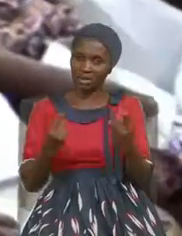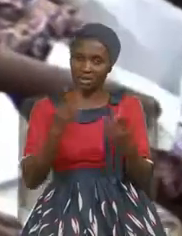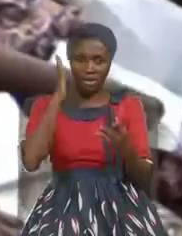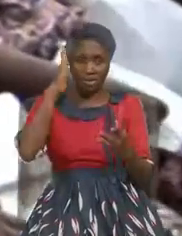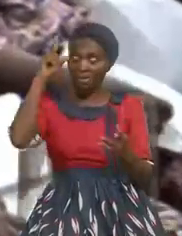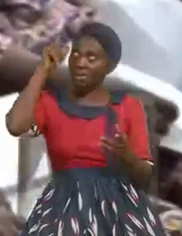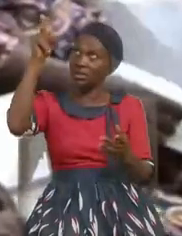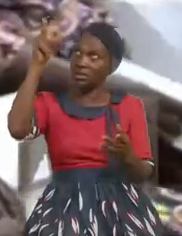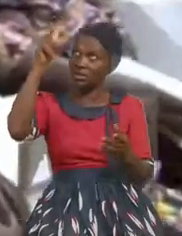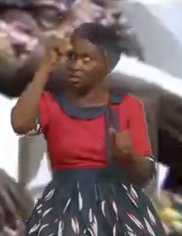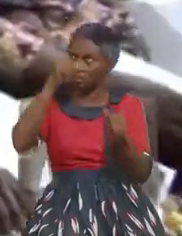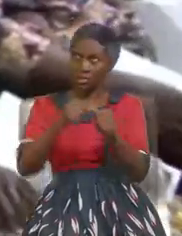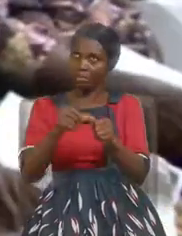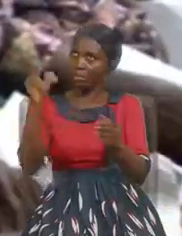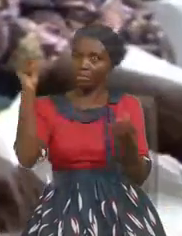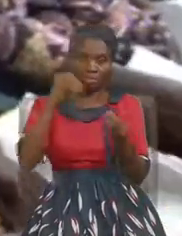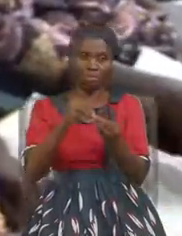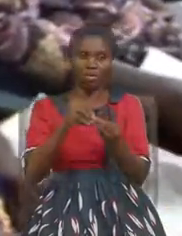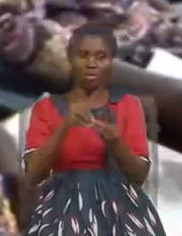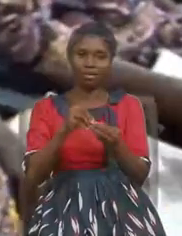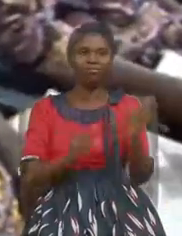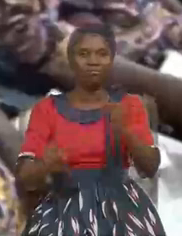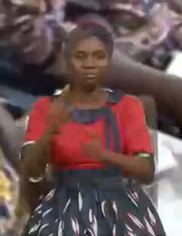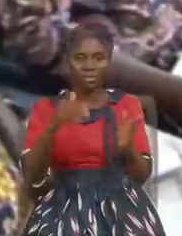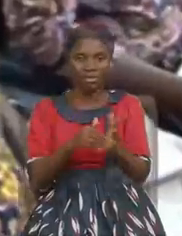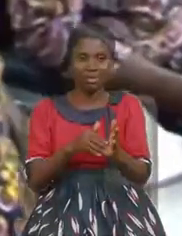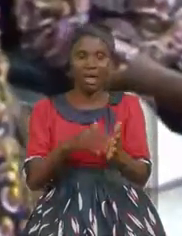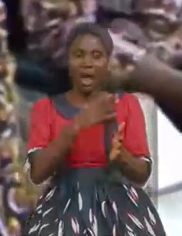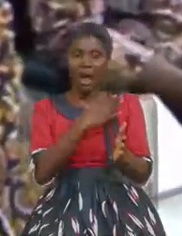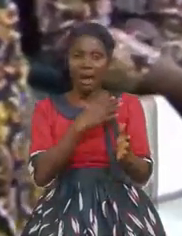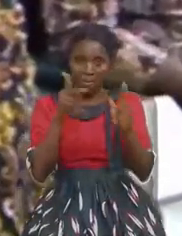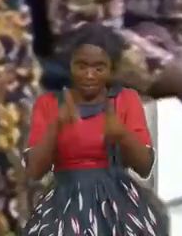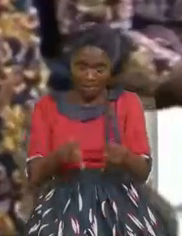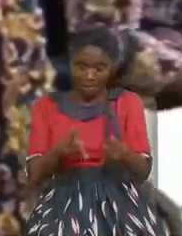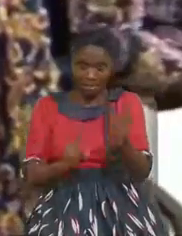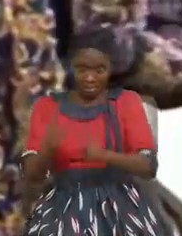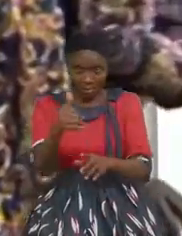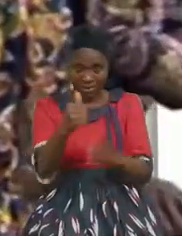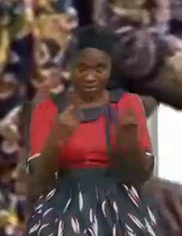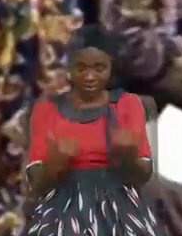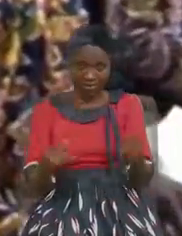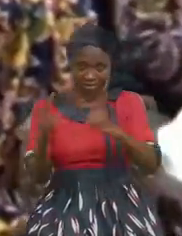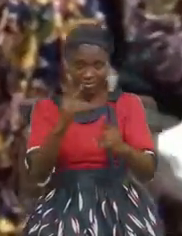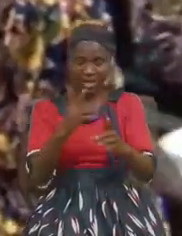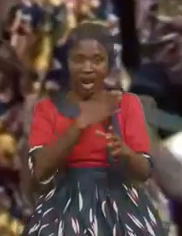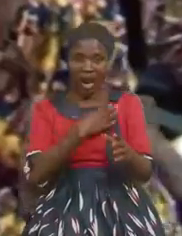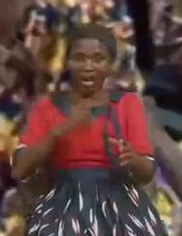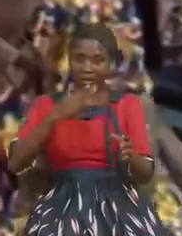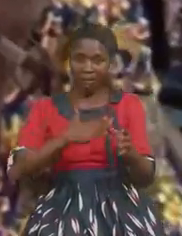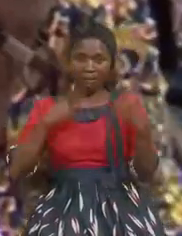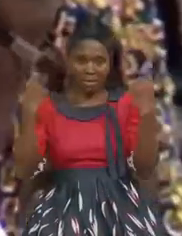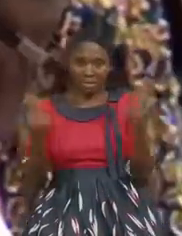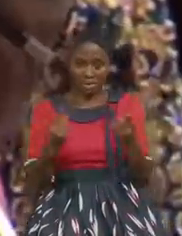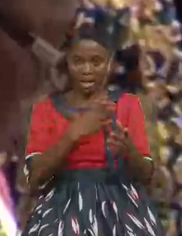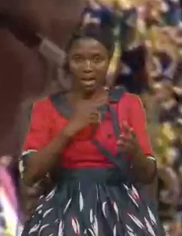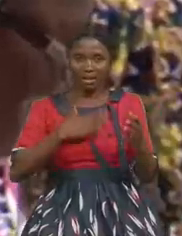plus. Lis-le à haute voix, personnel, 1, 2, il ne se rappellera plus de mes péchés et de mes